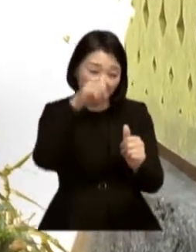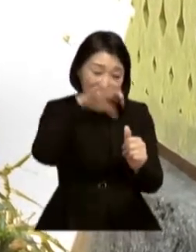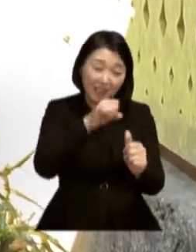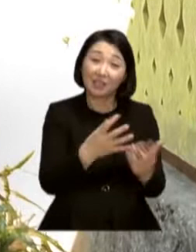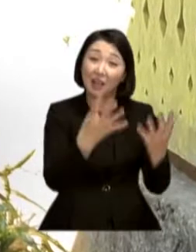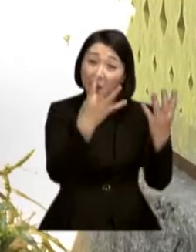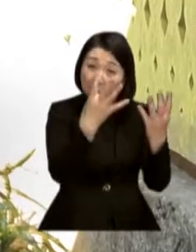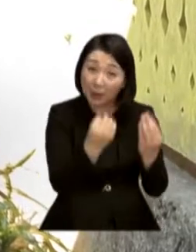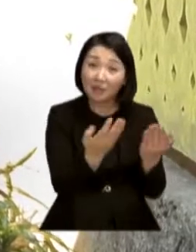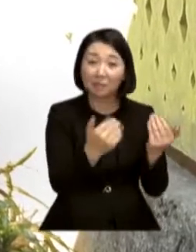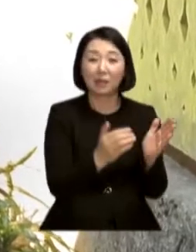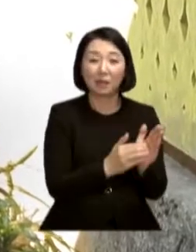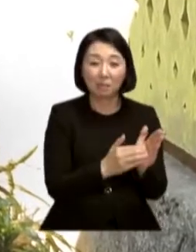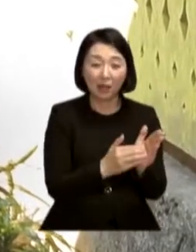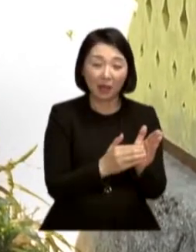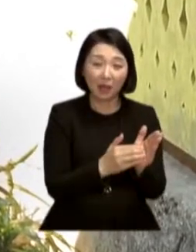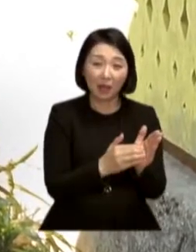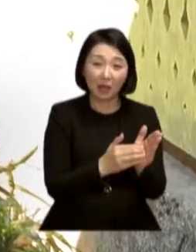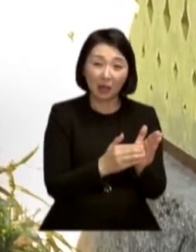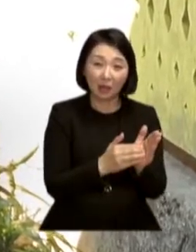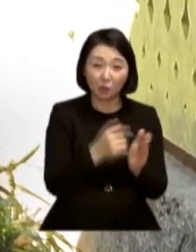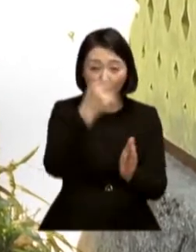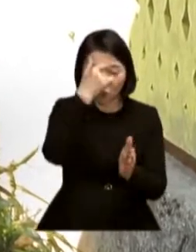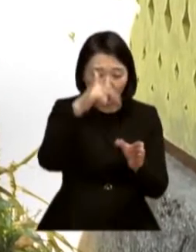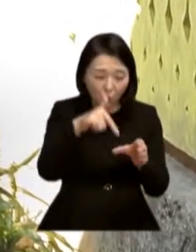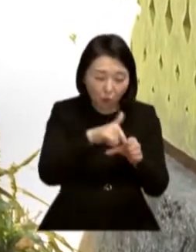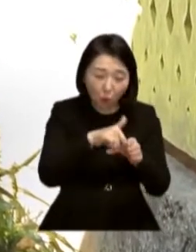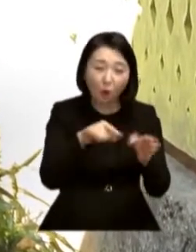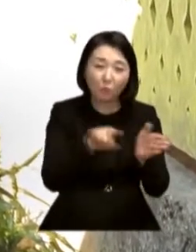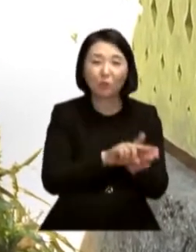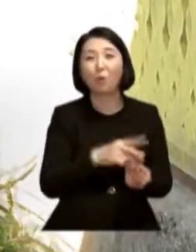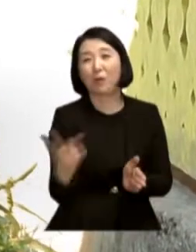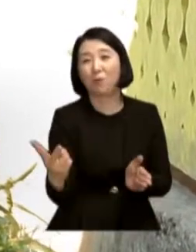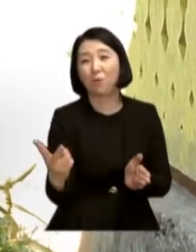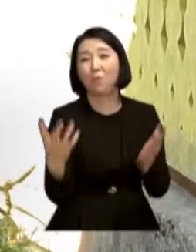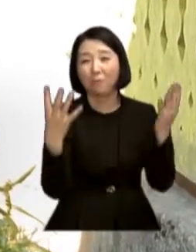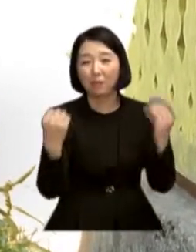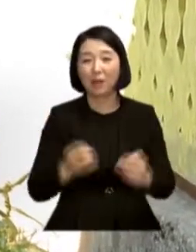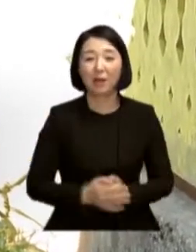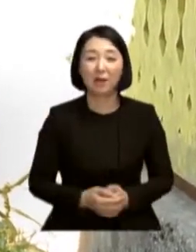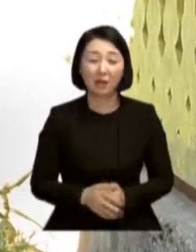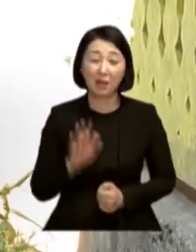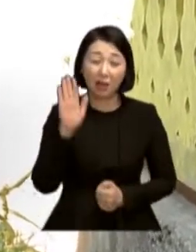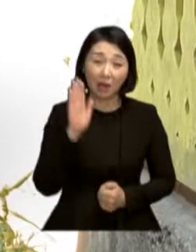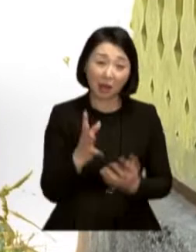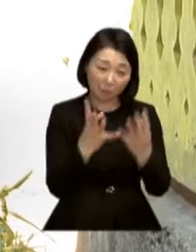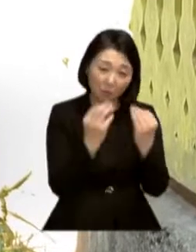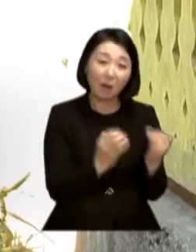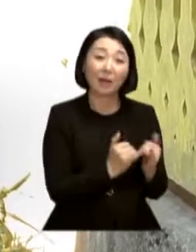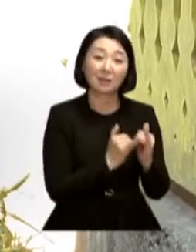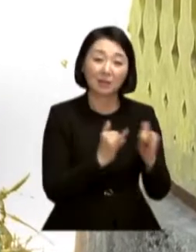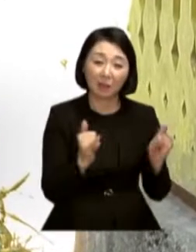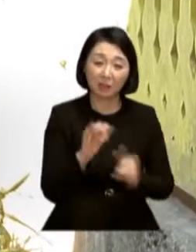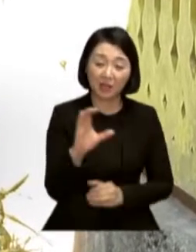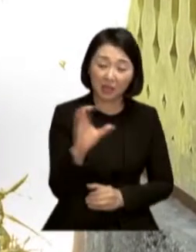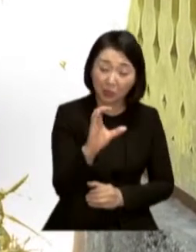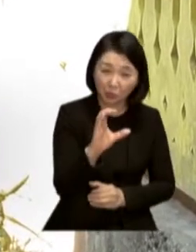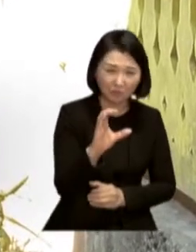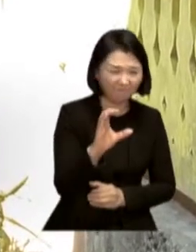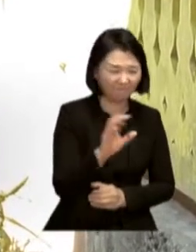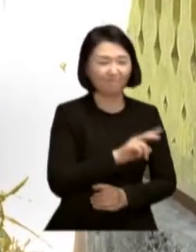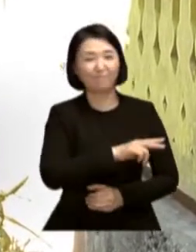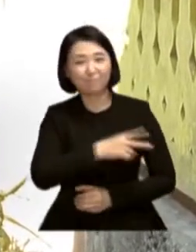이제 개신교로 개종하는 그런 일들이 벌어지고 있습니다. 더 많은 사람들이 카톨릭으로부터